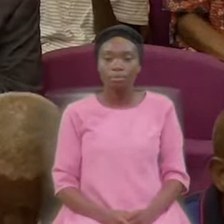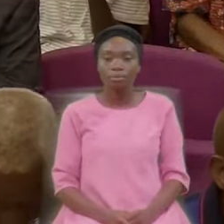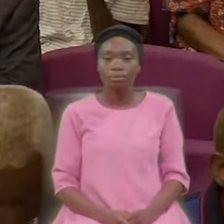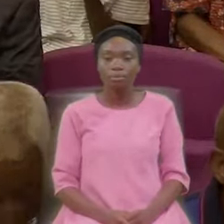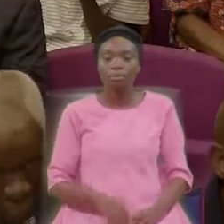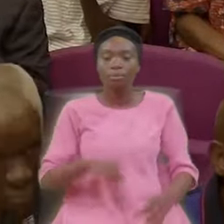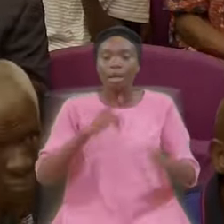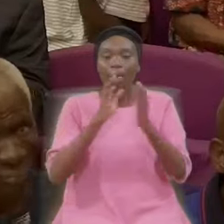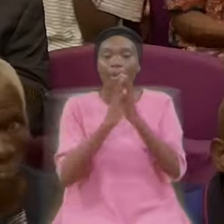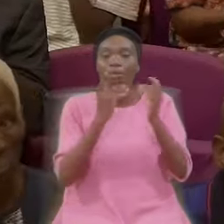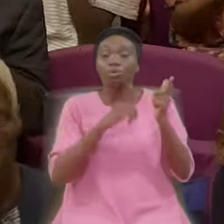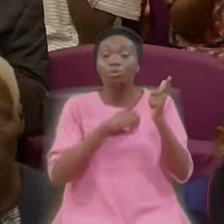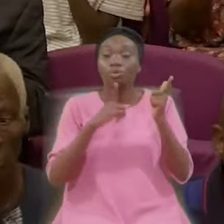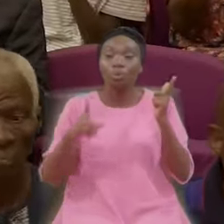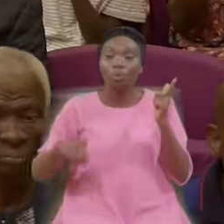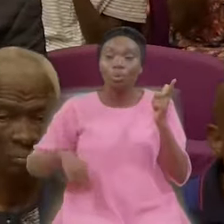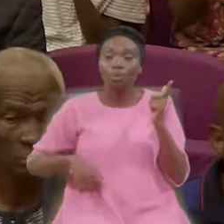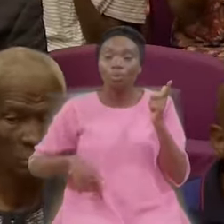Praise the Lord.